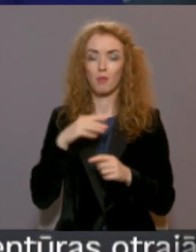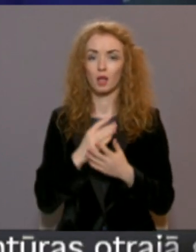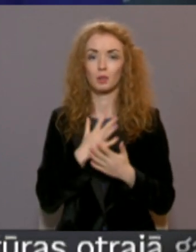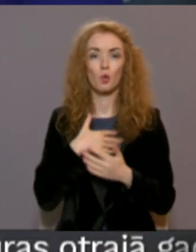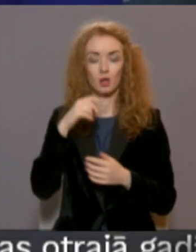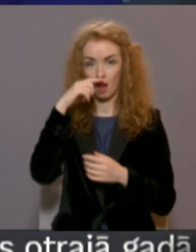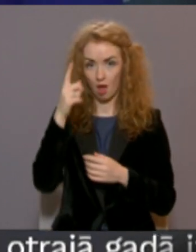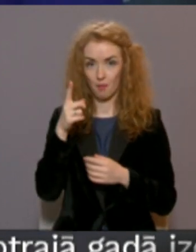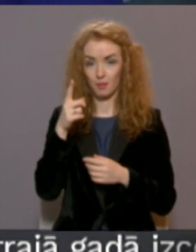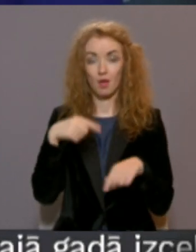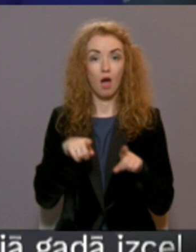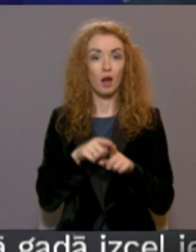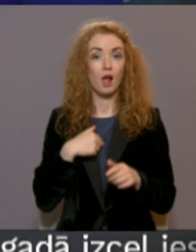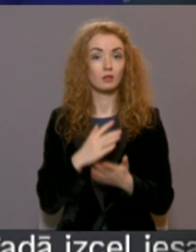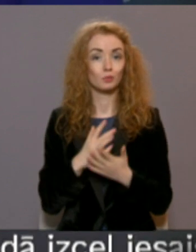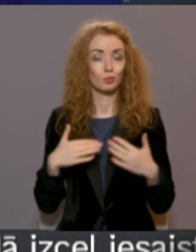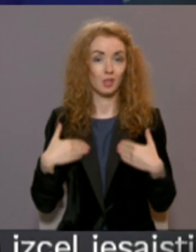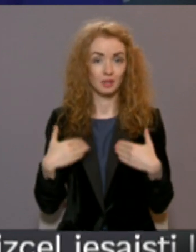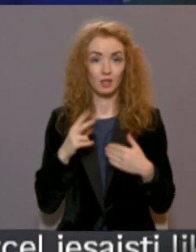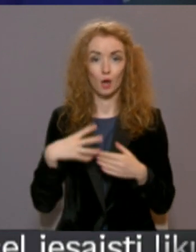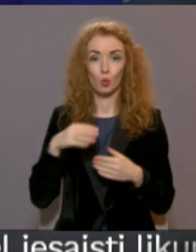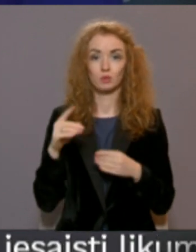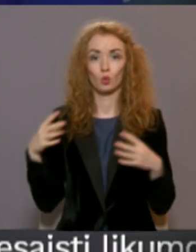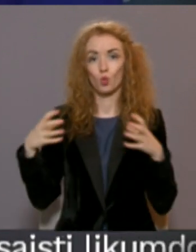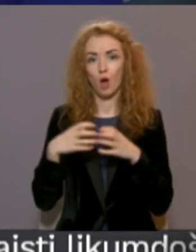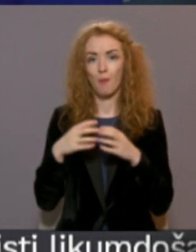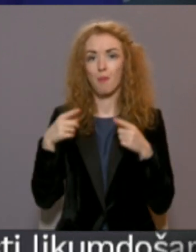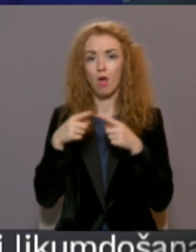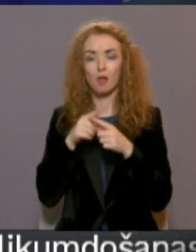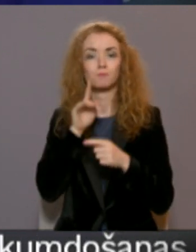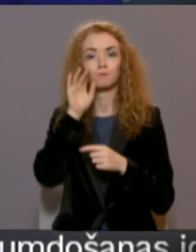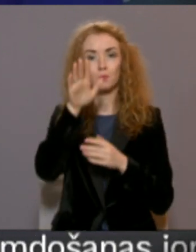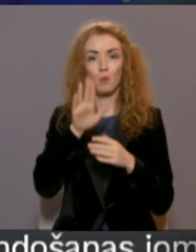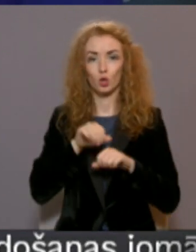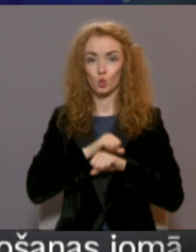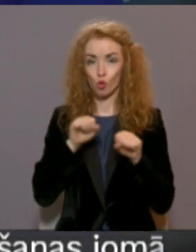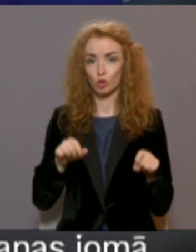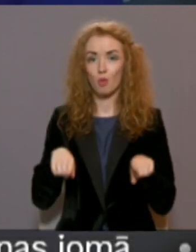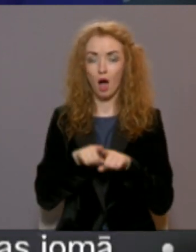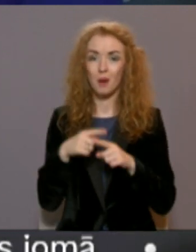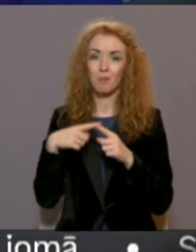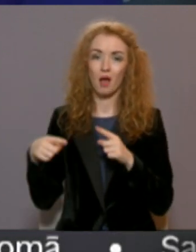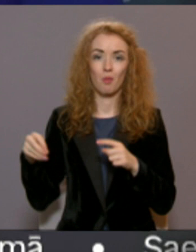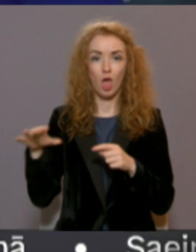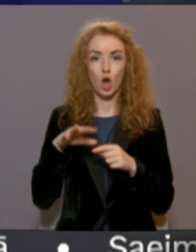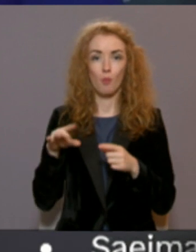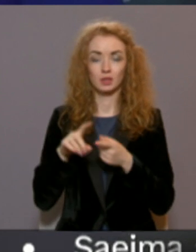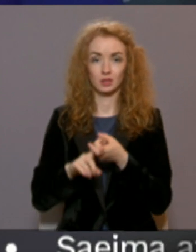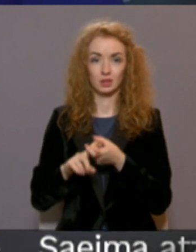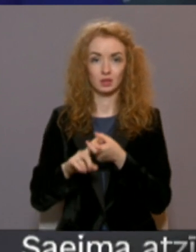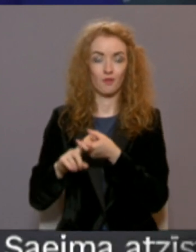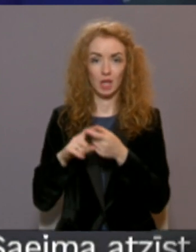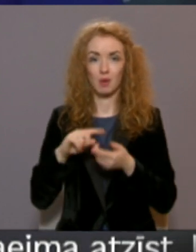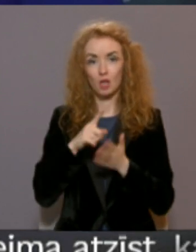ļoti lepojamies. Esmu priecīgs, ka mums ir kopējs skatījums uz drošības jautājumiem un arī pārējiem Eiropas jautājumiem, kā klimata